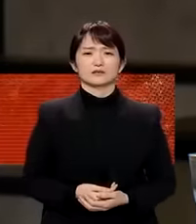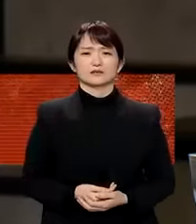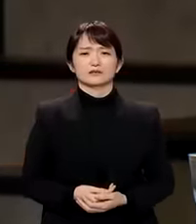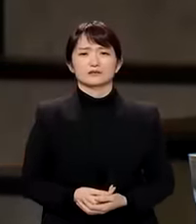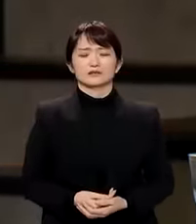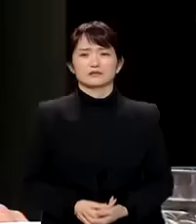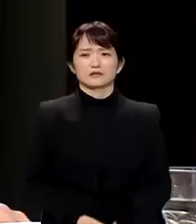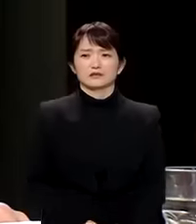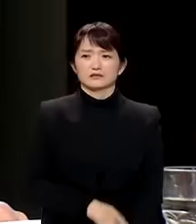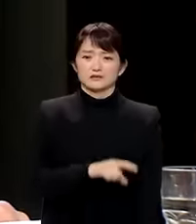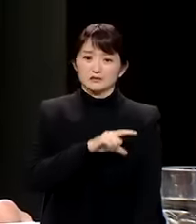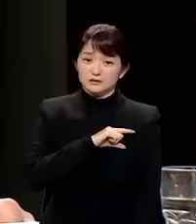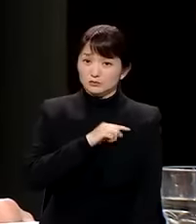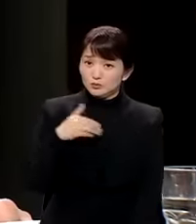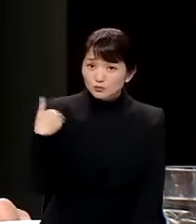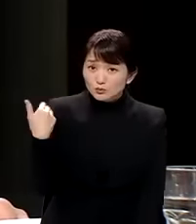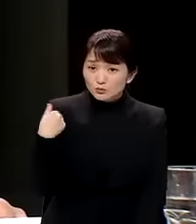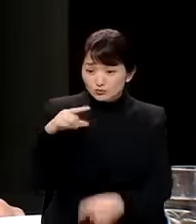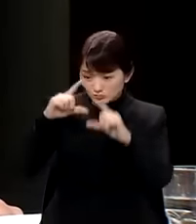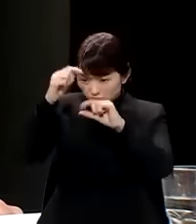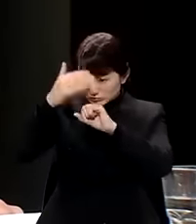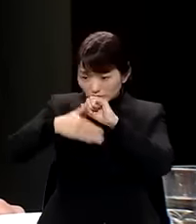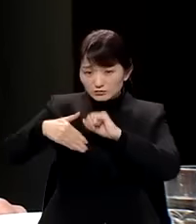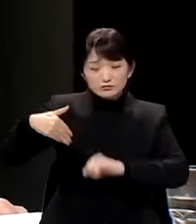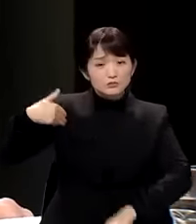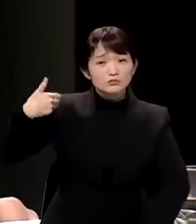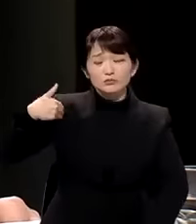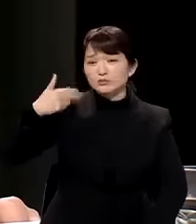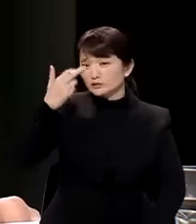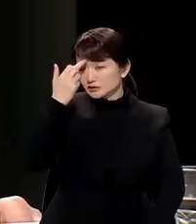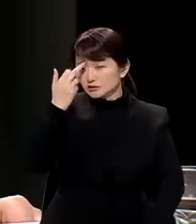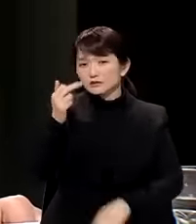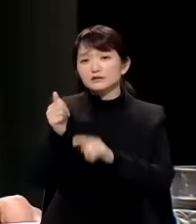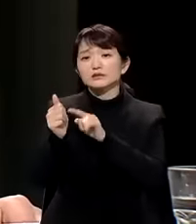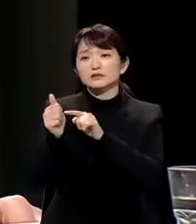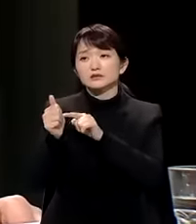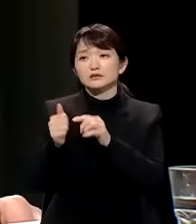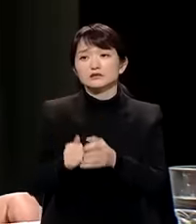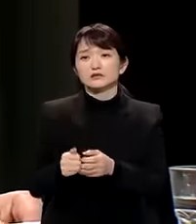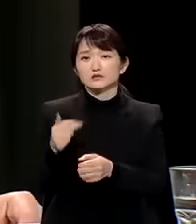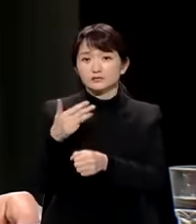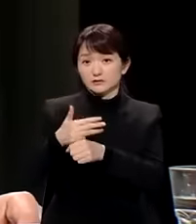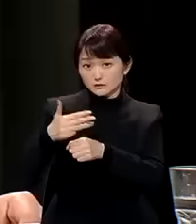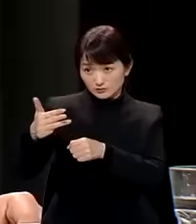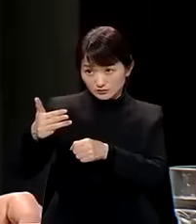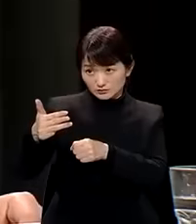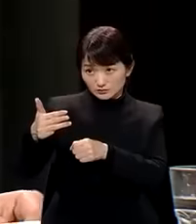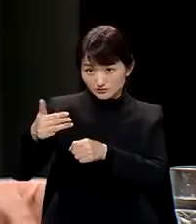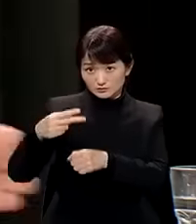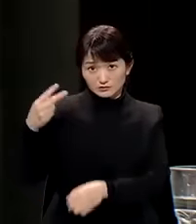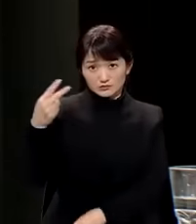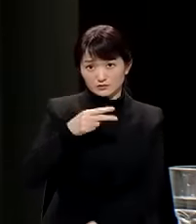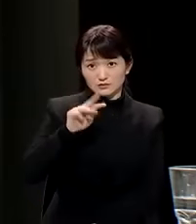이름은 커녕 사진 한 장 구할 수 없는이 최모 8년 뒤